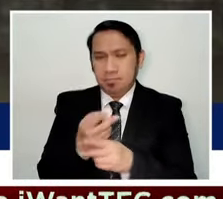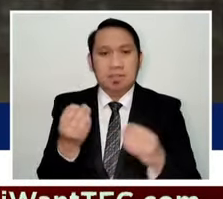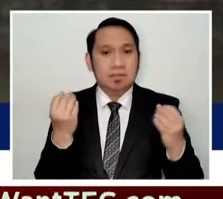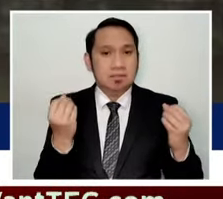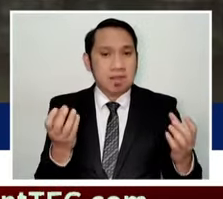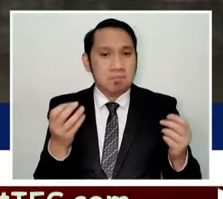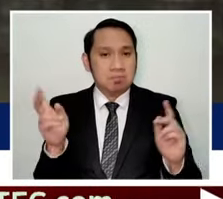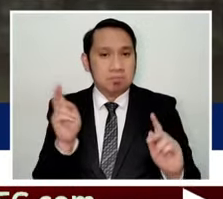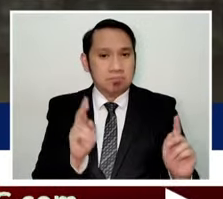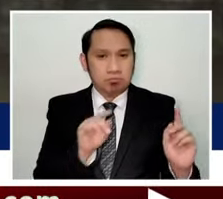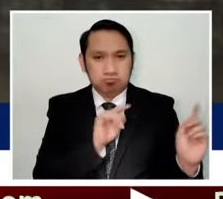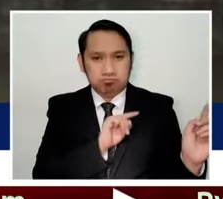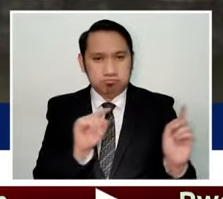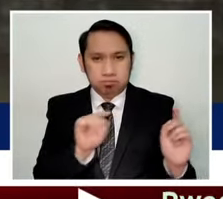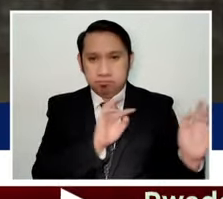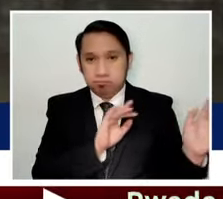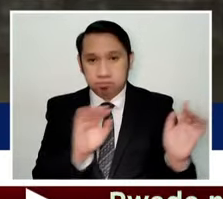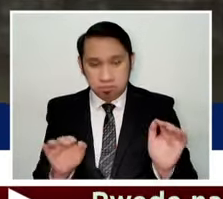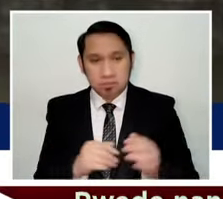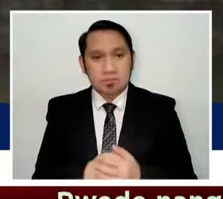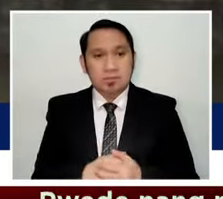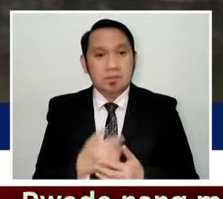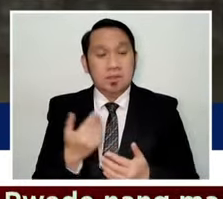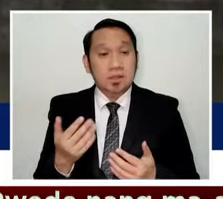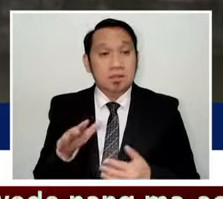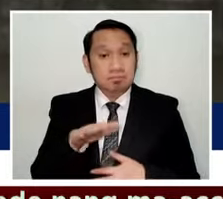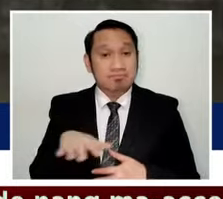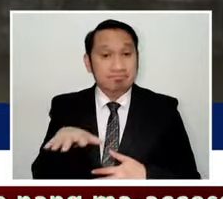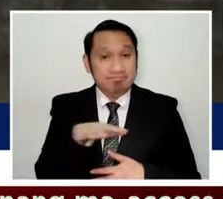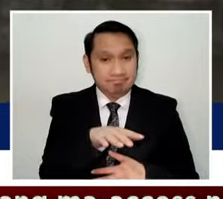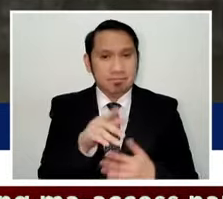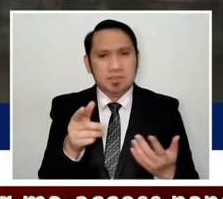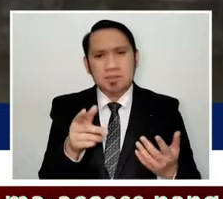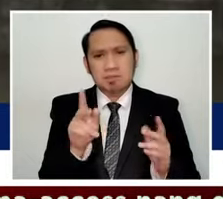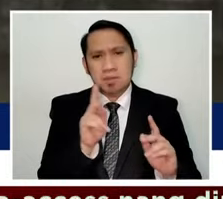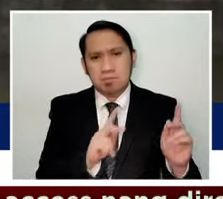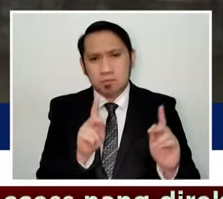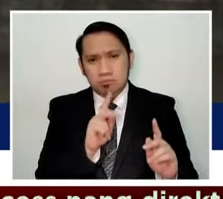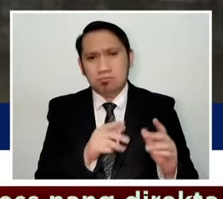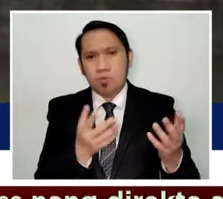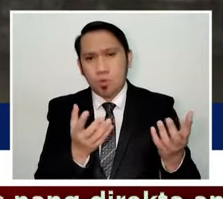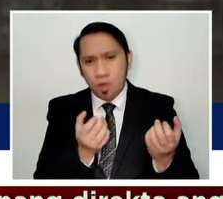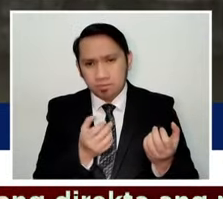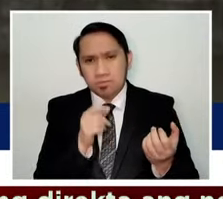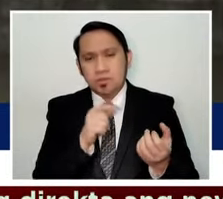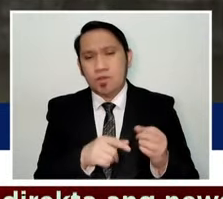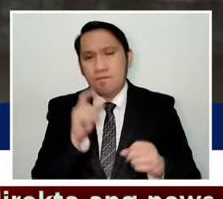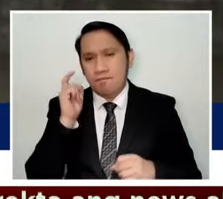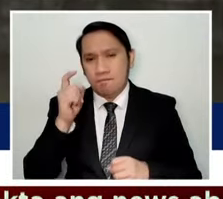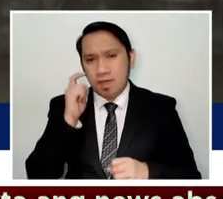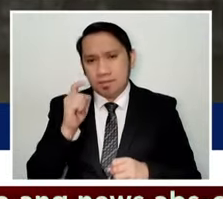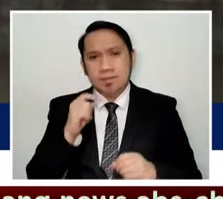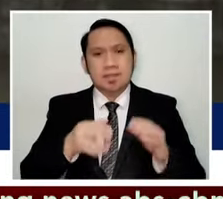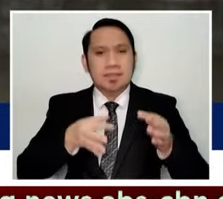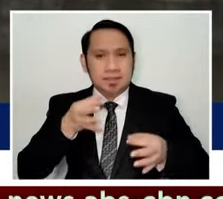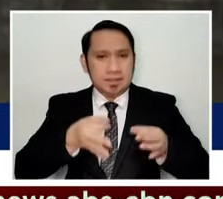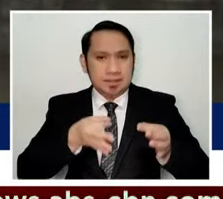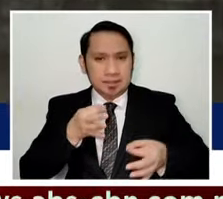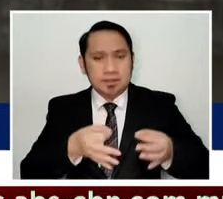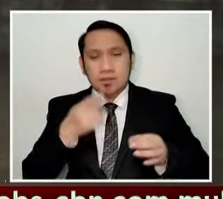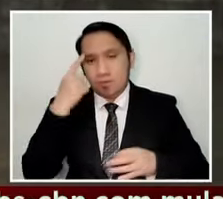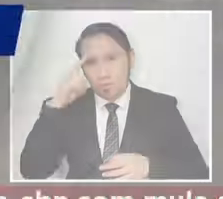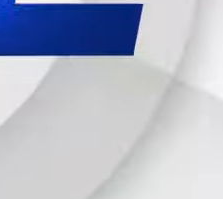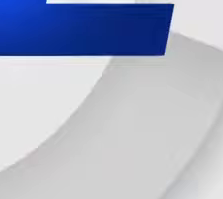nakipaglibing. Kasabay naman ng pagdadalamhati, Karen, ang panawagan ng mabilis na hustisya para sa gobernador.